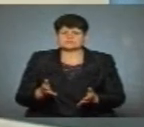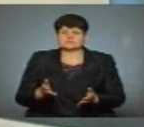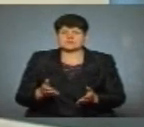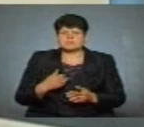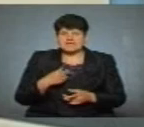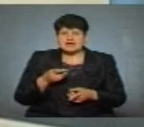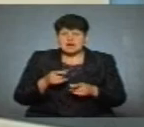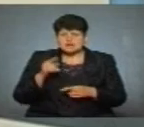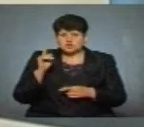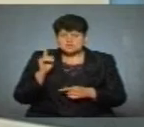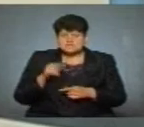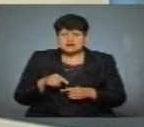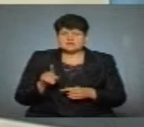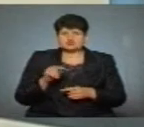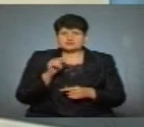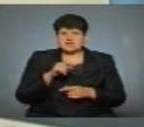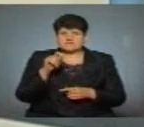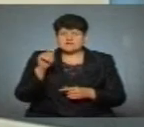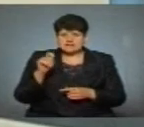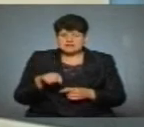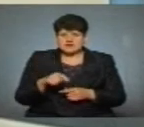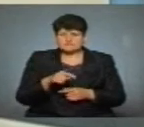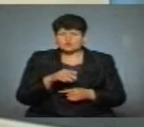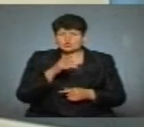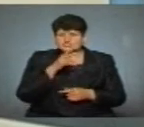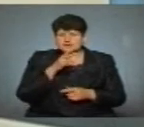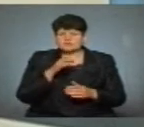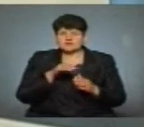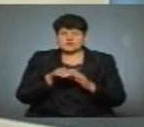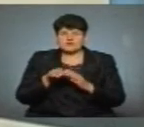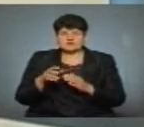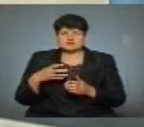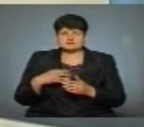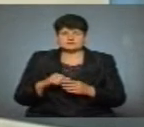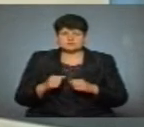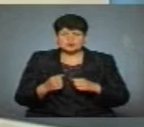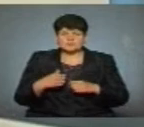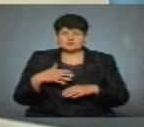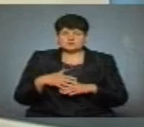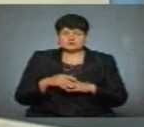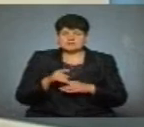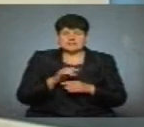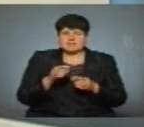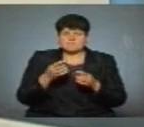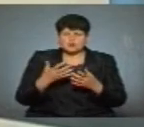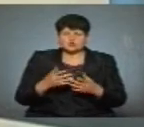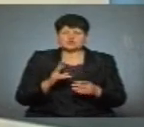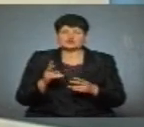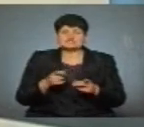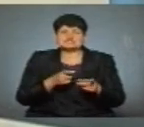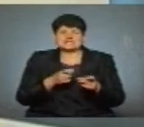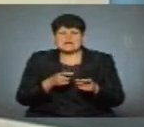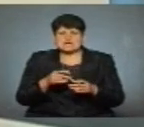ми реально знали, що там війна. Ми на той час вже ховали своїх побратимів, і ми розуміли, що там не просто там хтось собі стріляє і хтось